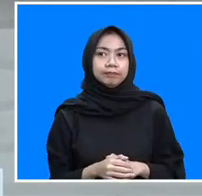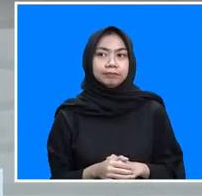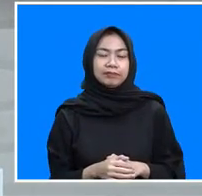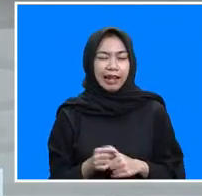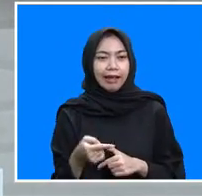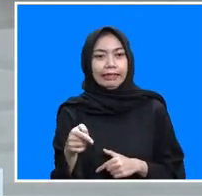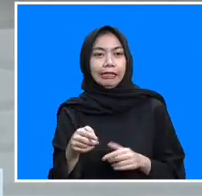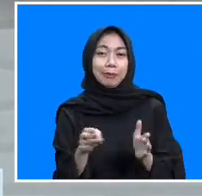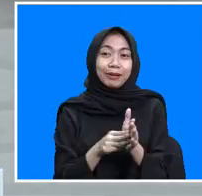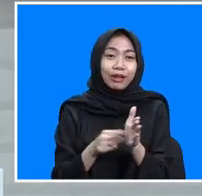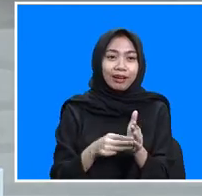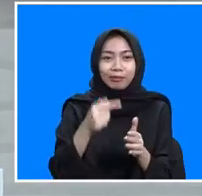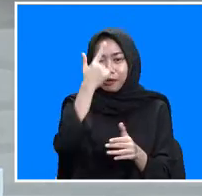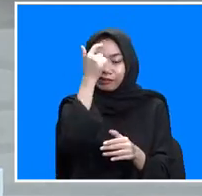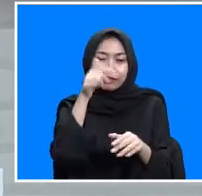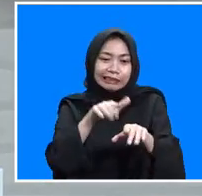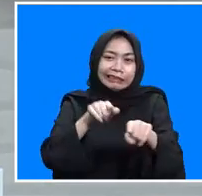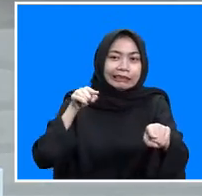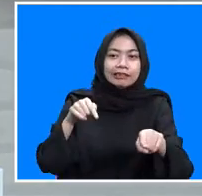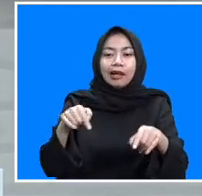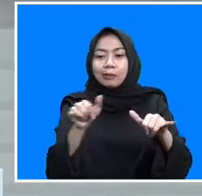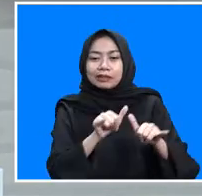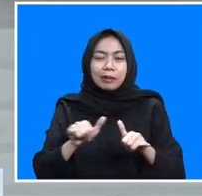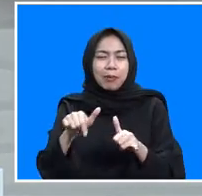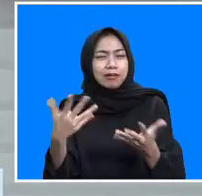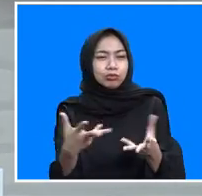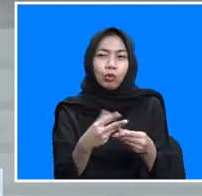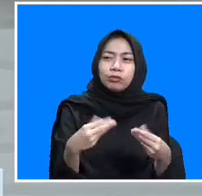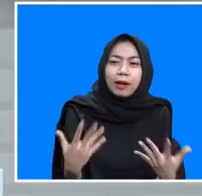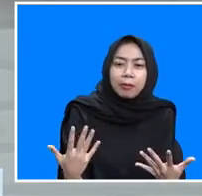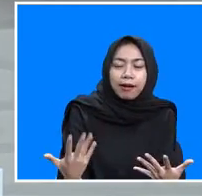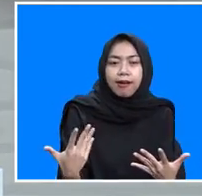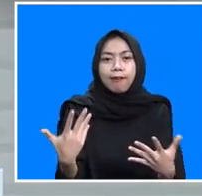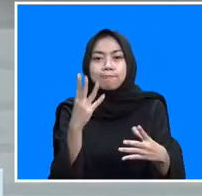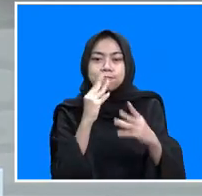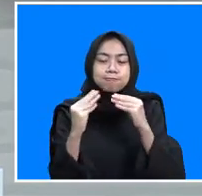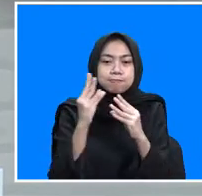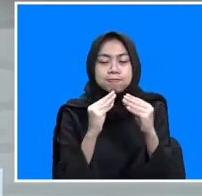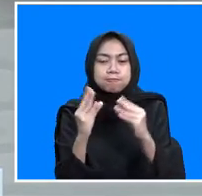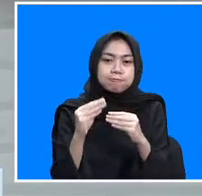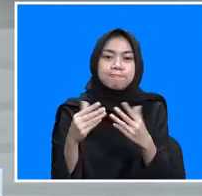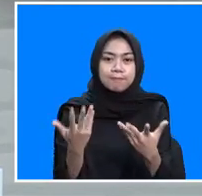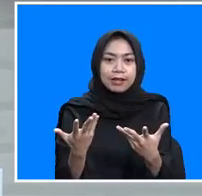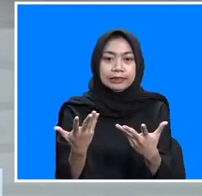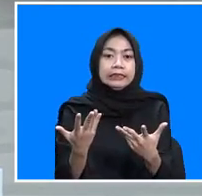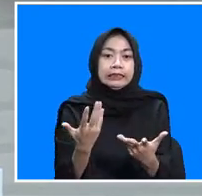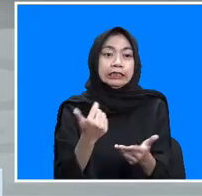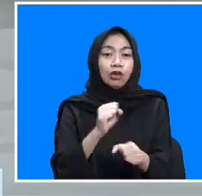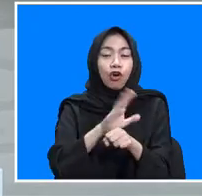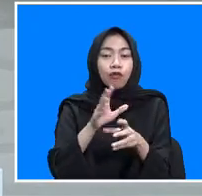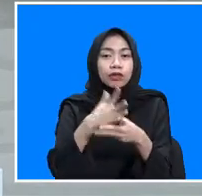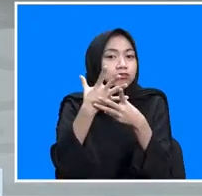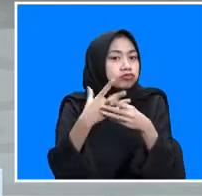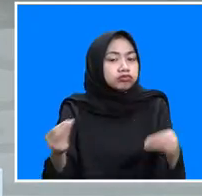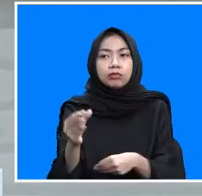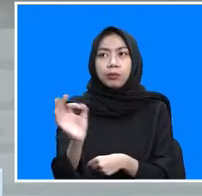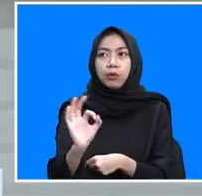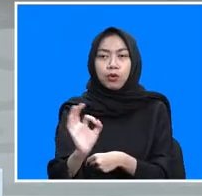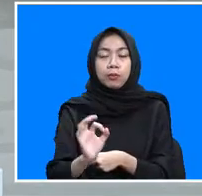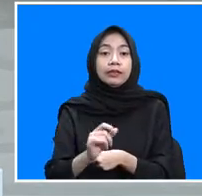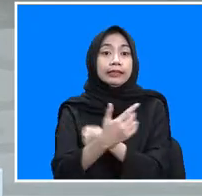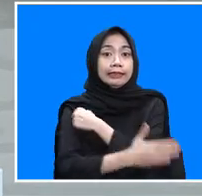handle bersama-sama. Nah, karena pandemi masih belum berakhir, dan beberapa negara-negara termasuk negara-negara